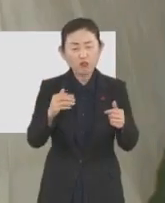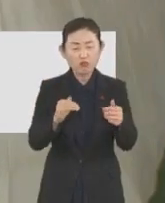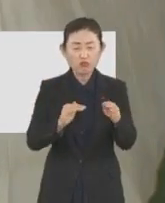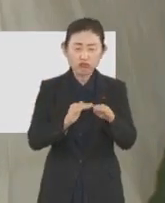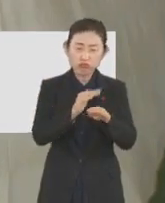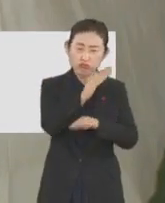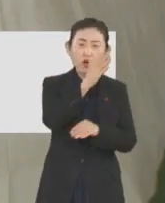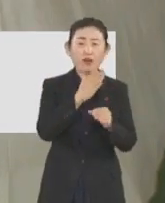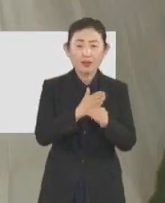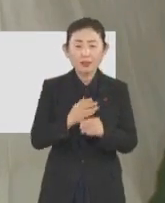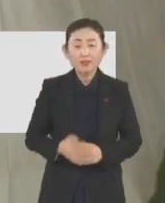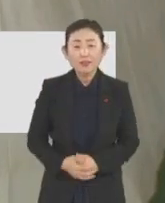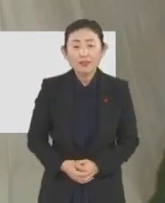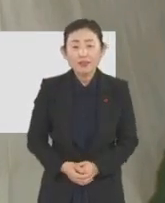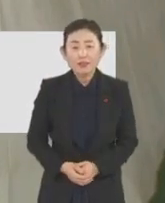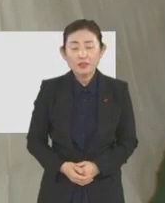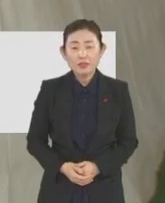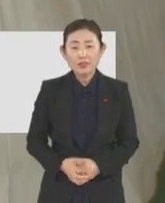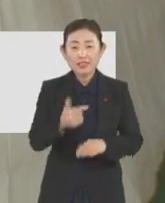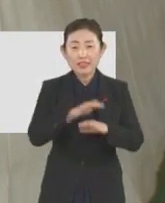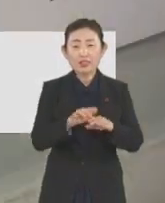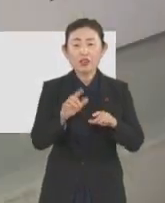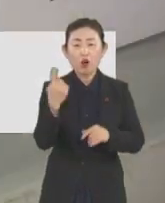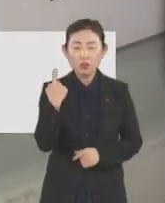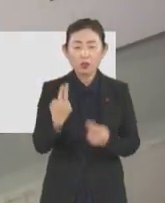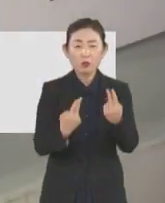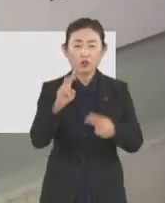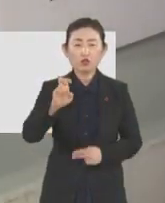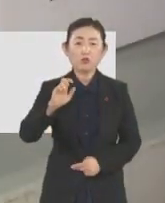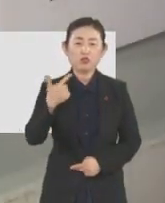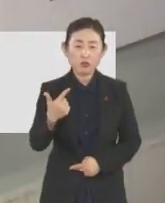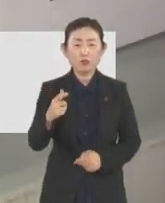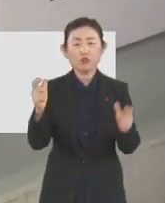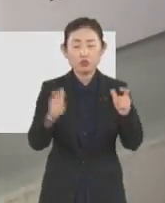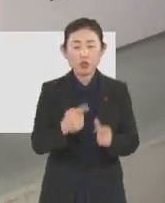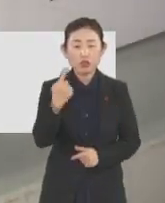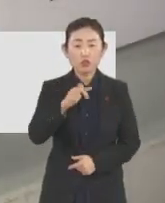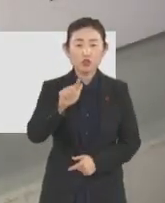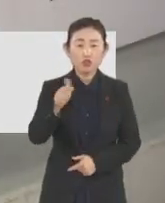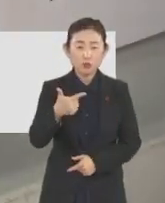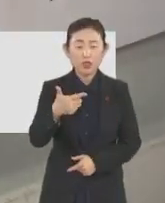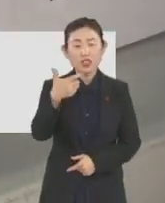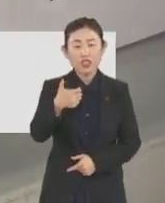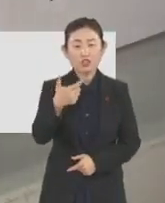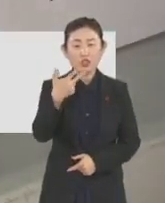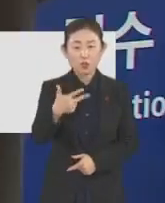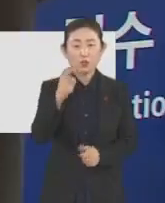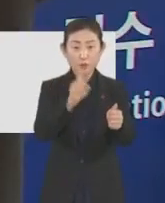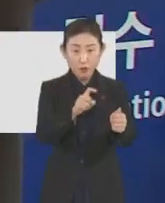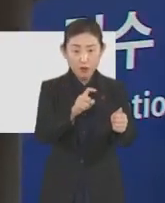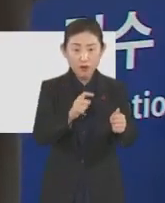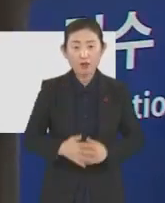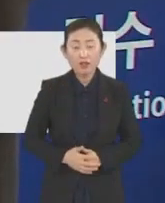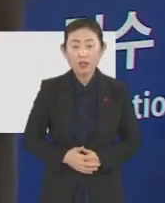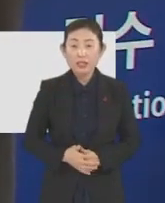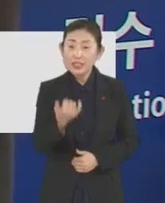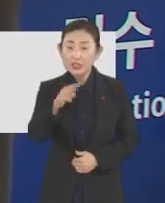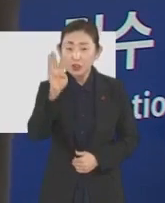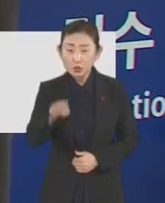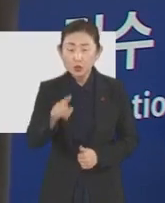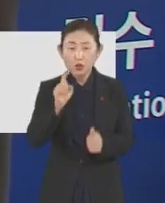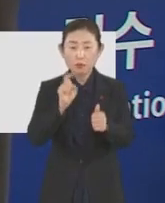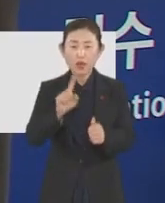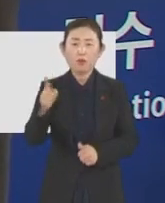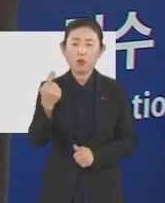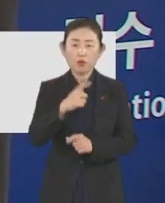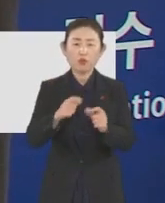상승세로 전환됐습니다 대전은 전날보다 26명이 줄어 1600명이 확진됐지만 세종에서